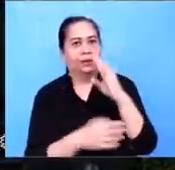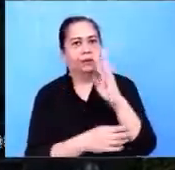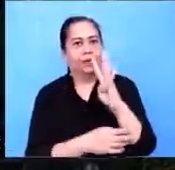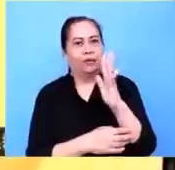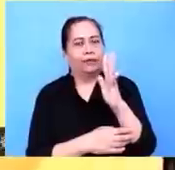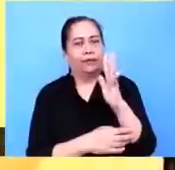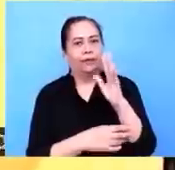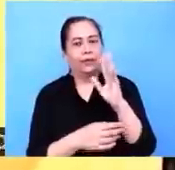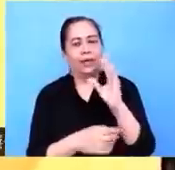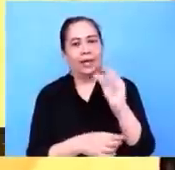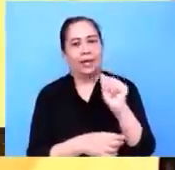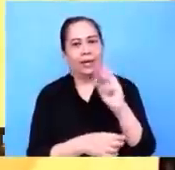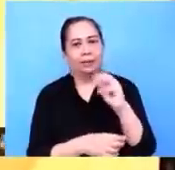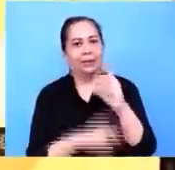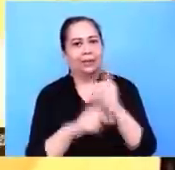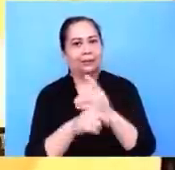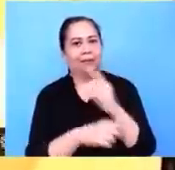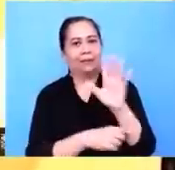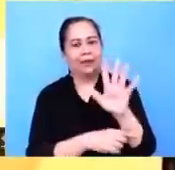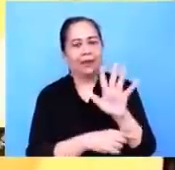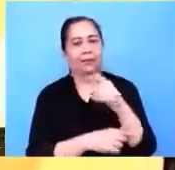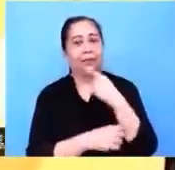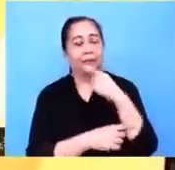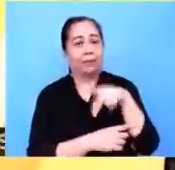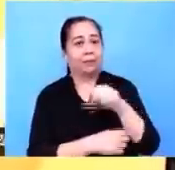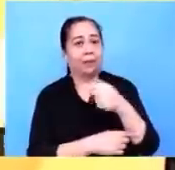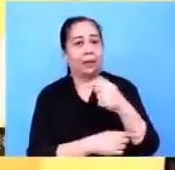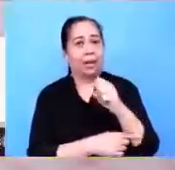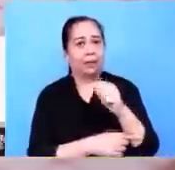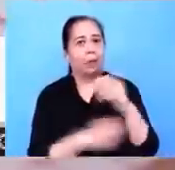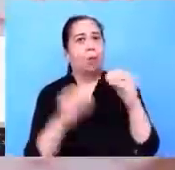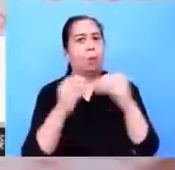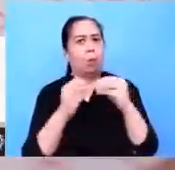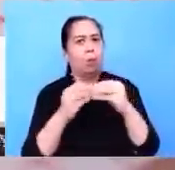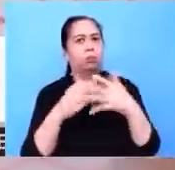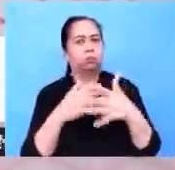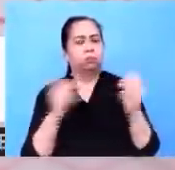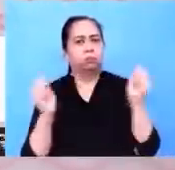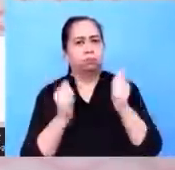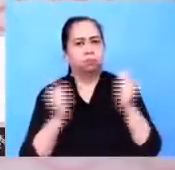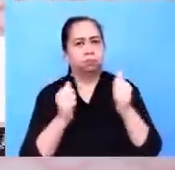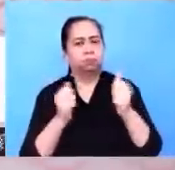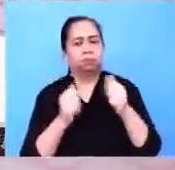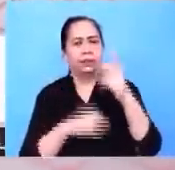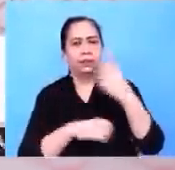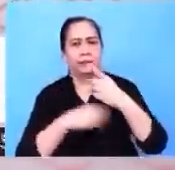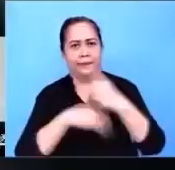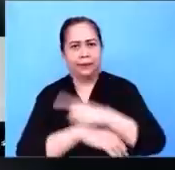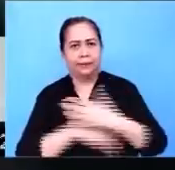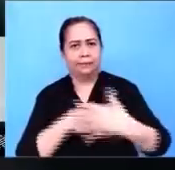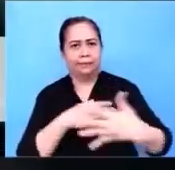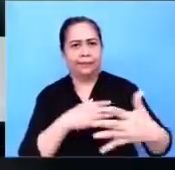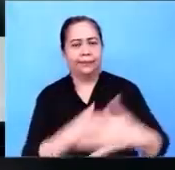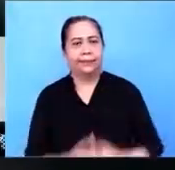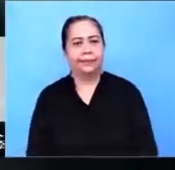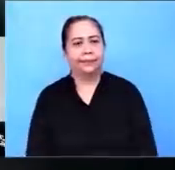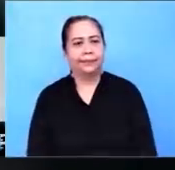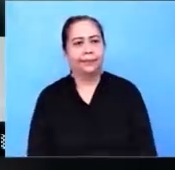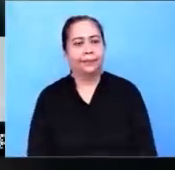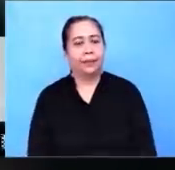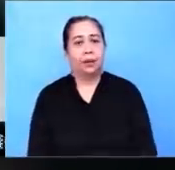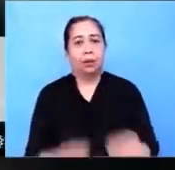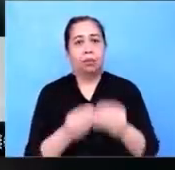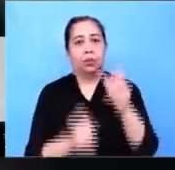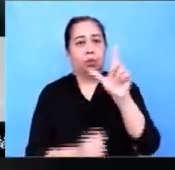December 5. At ayon sa Pag-asa, mas lalamig pa sa mga susunod na araw. Yung talagang lowest temperature ng